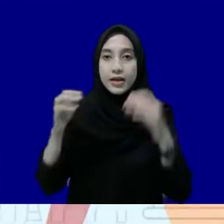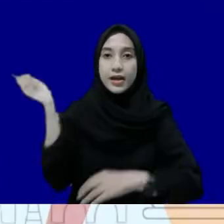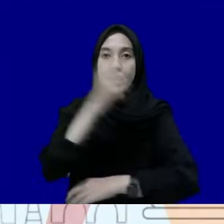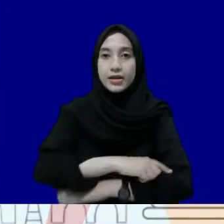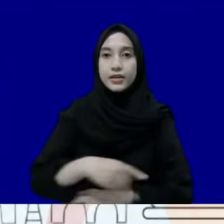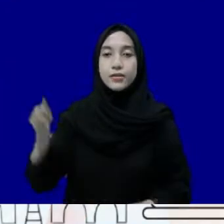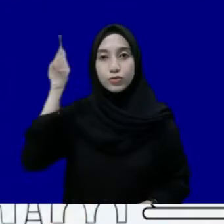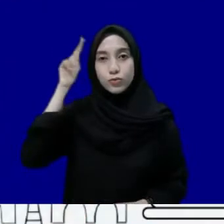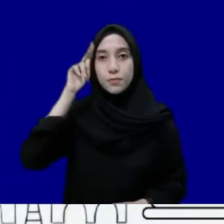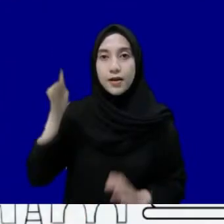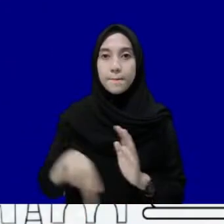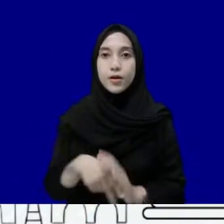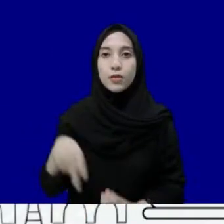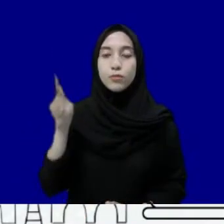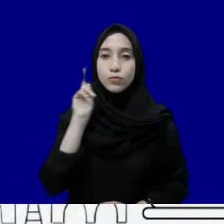saat ini.